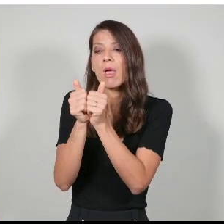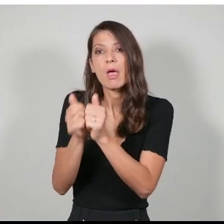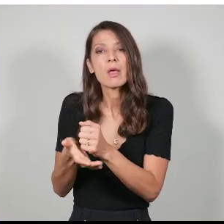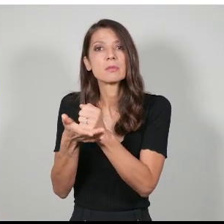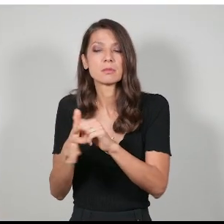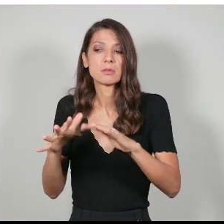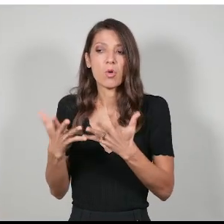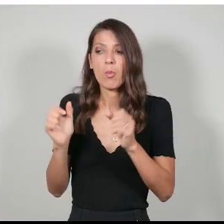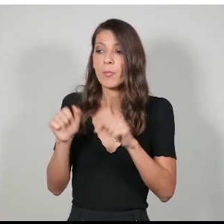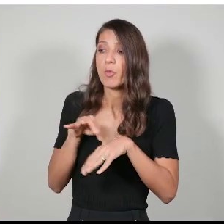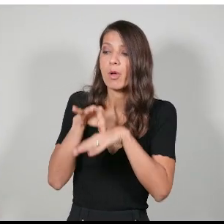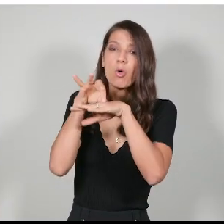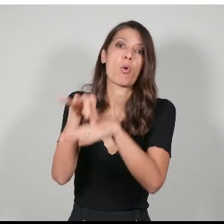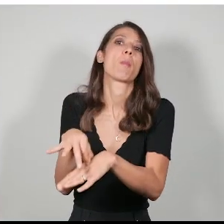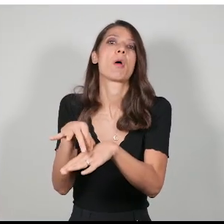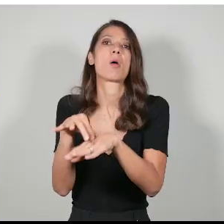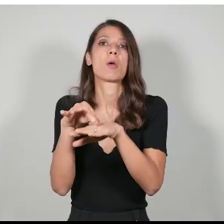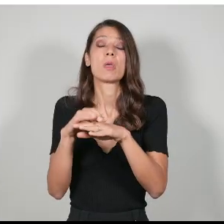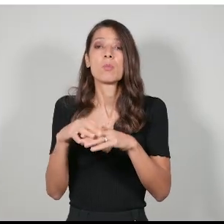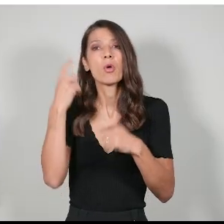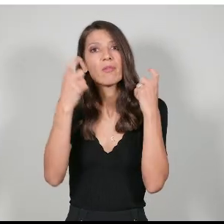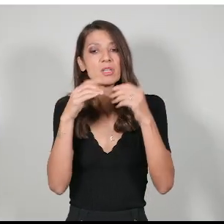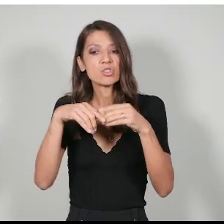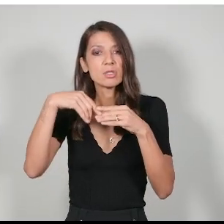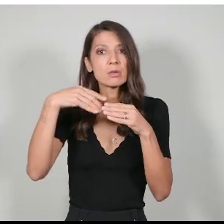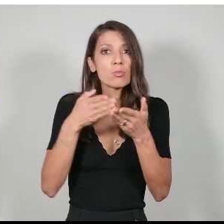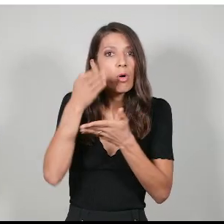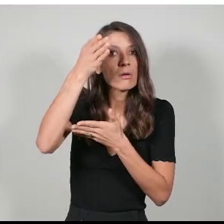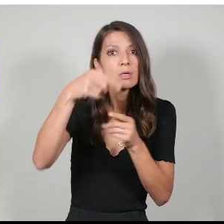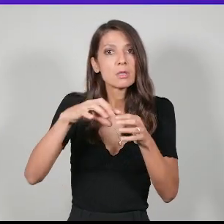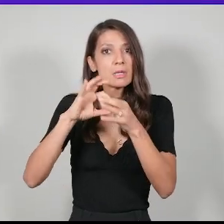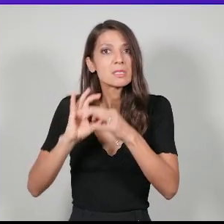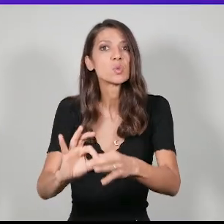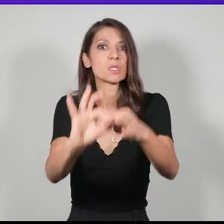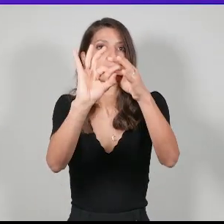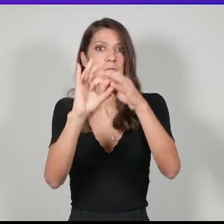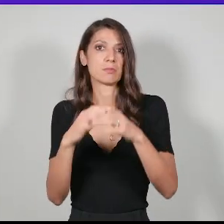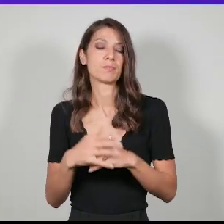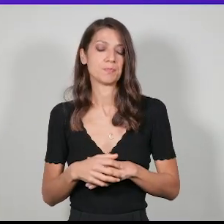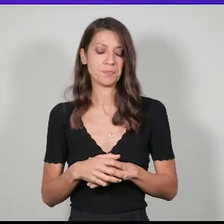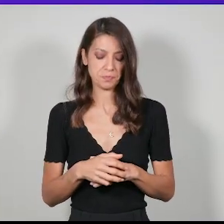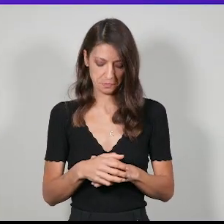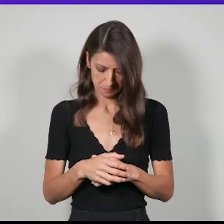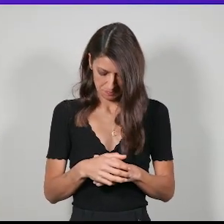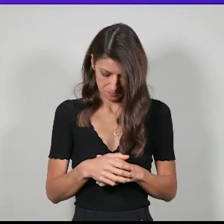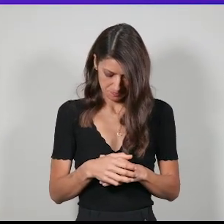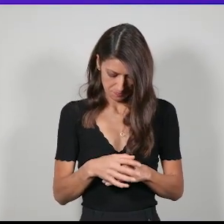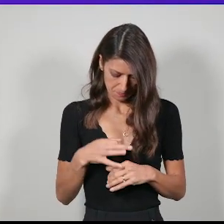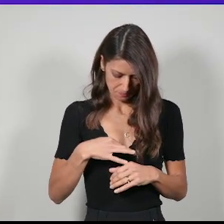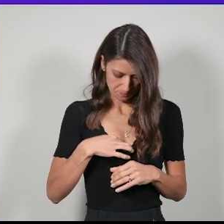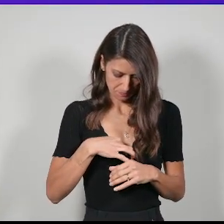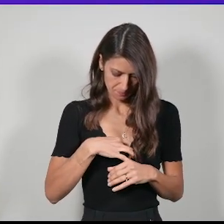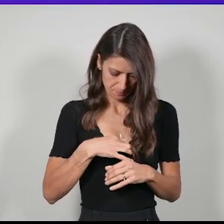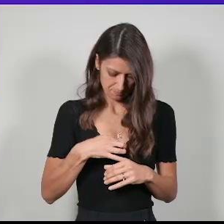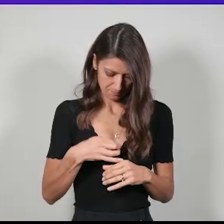justement être accompagnés et envisager l'après pour eux et pour les personnes qu'ils accompagnent. Je voudrais qu'on commence en essayant